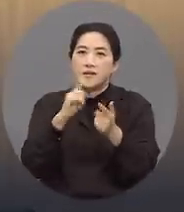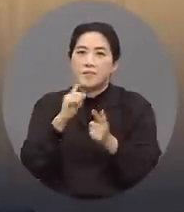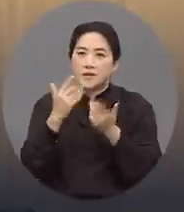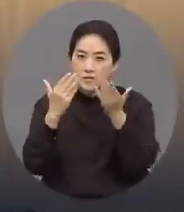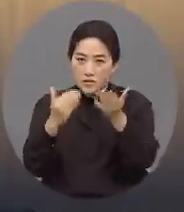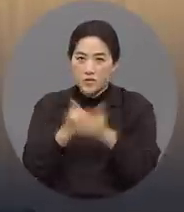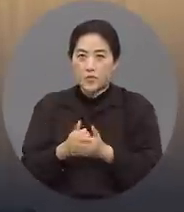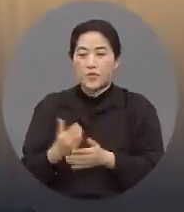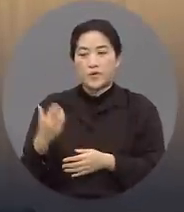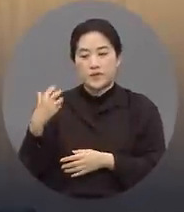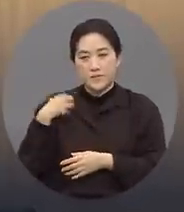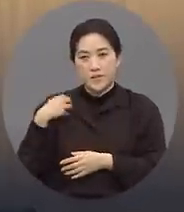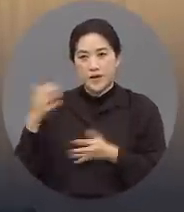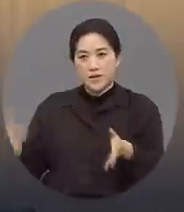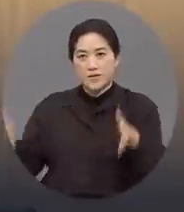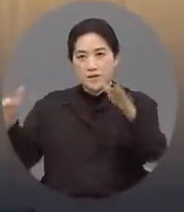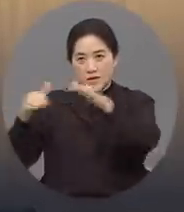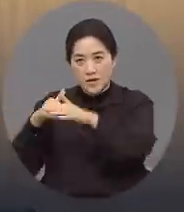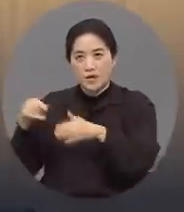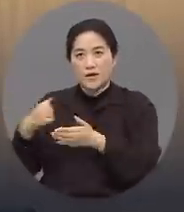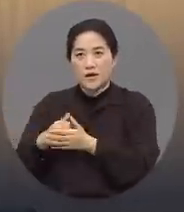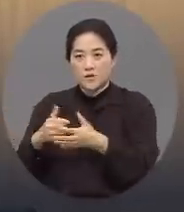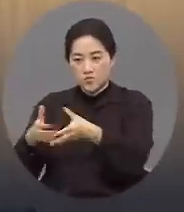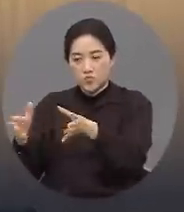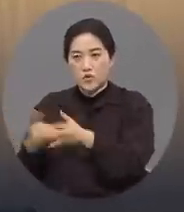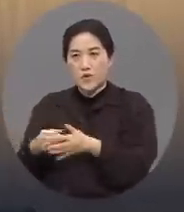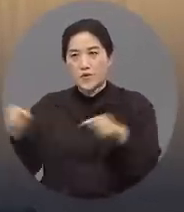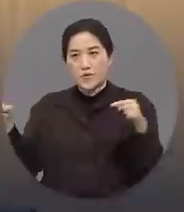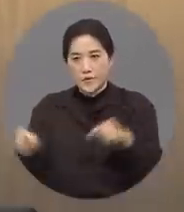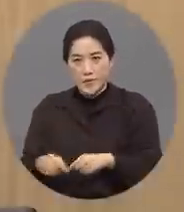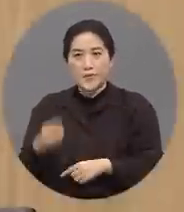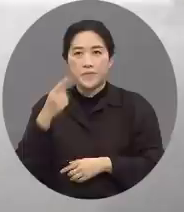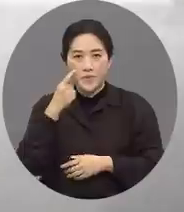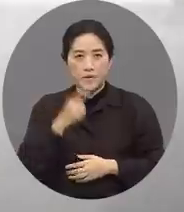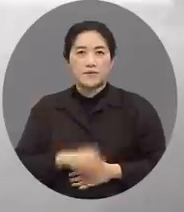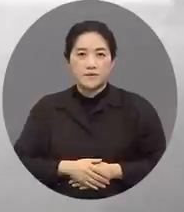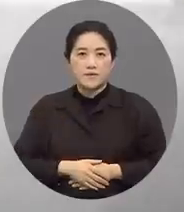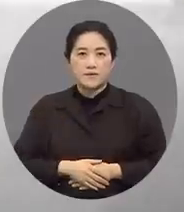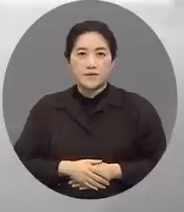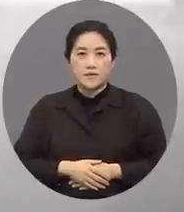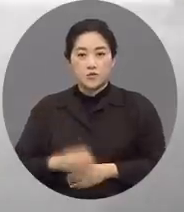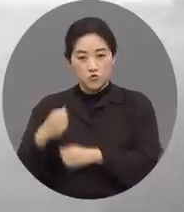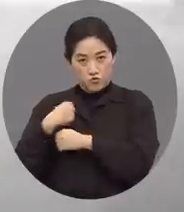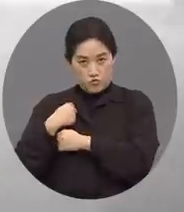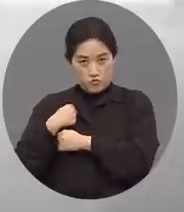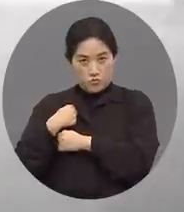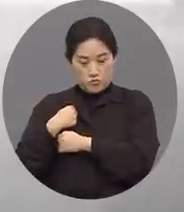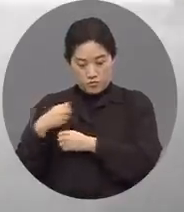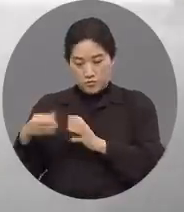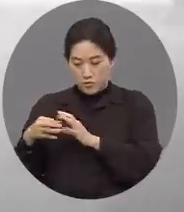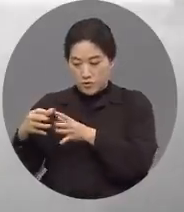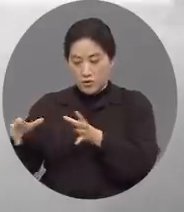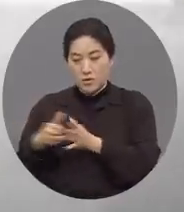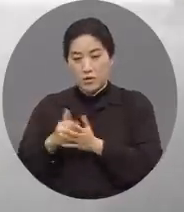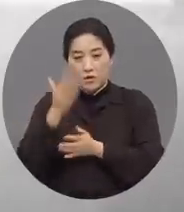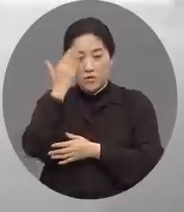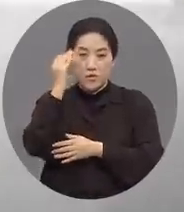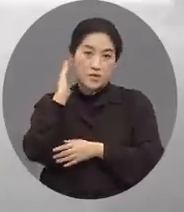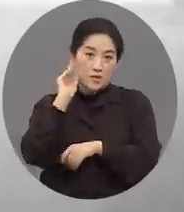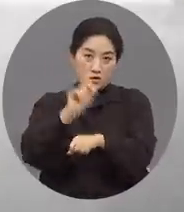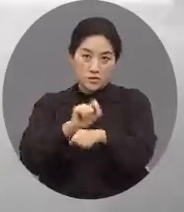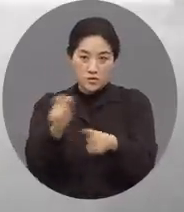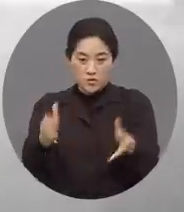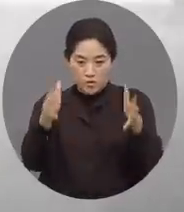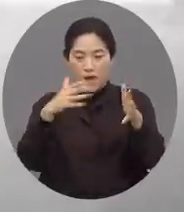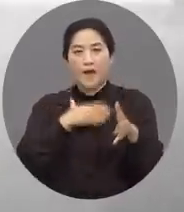한번 담당 기관하고 부서와 협의를 해보겠습니다. 군 관계자는 용산 집무실 안전에는